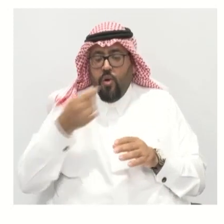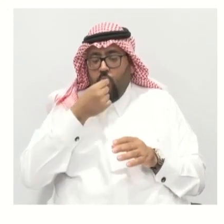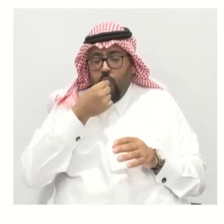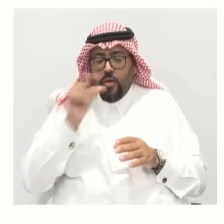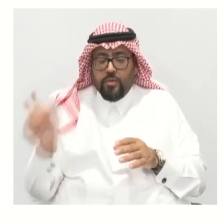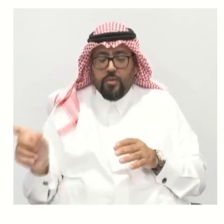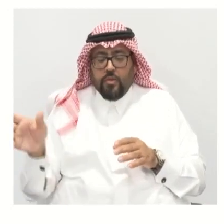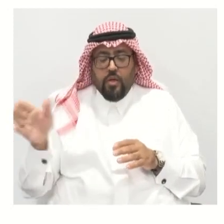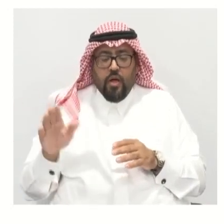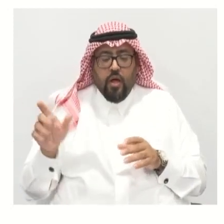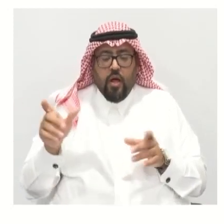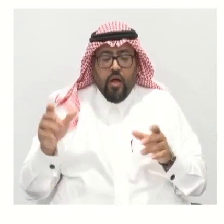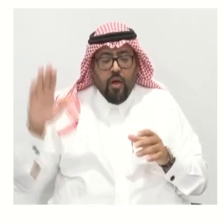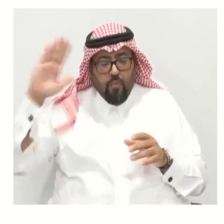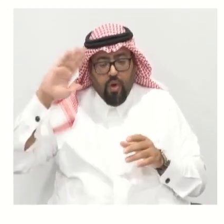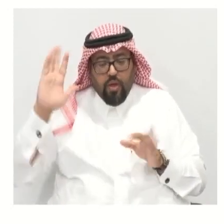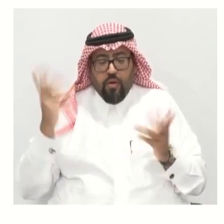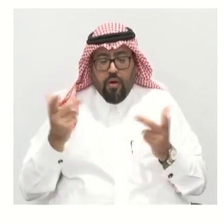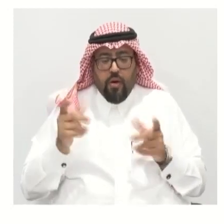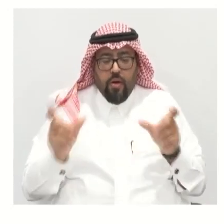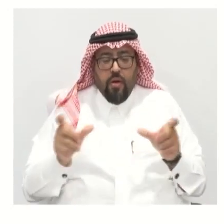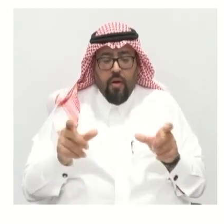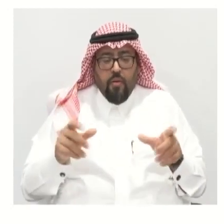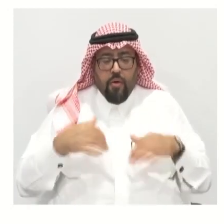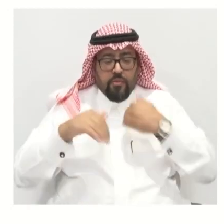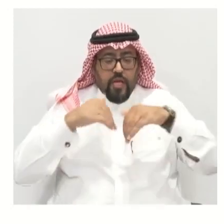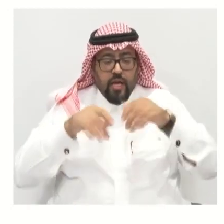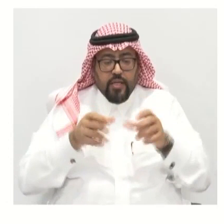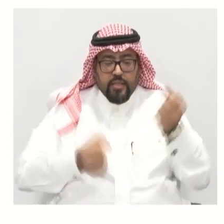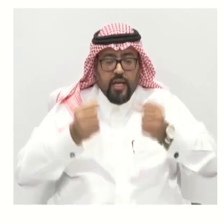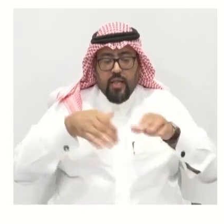الاداره العامه للمرور المديريه العامه لحرس